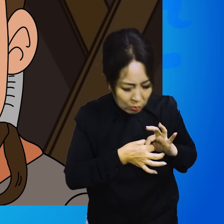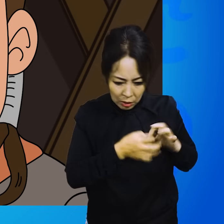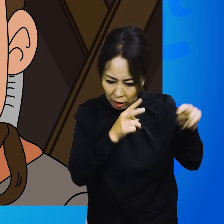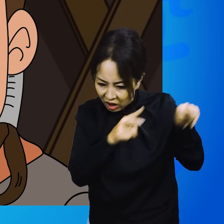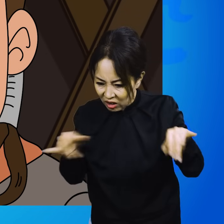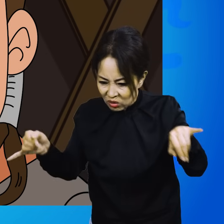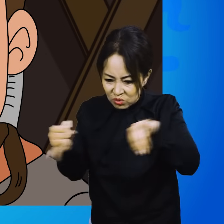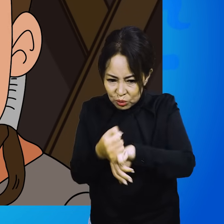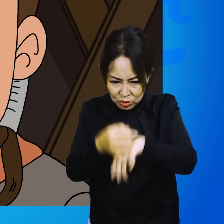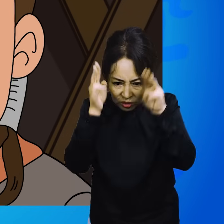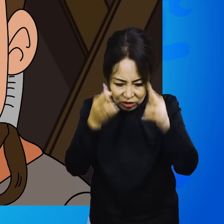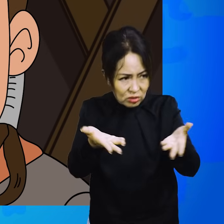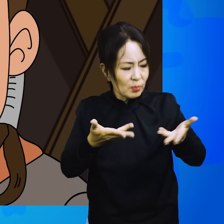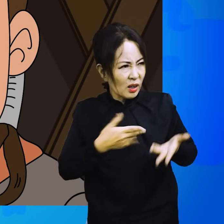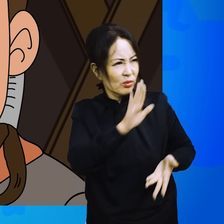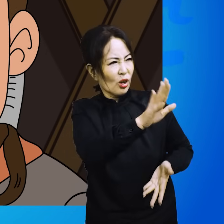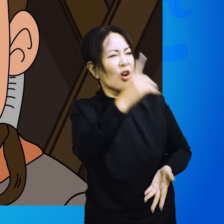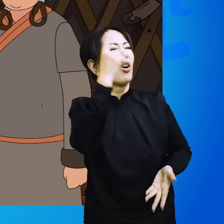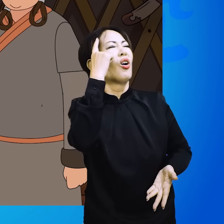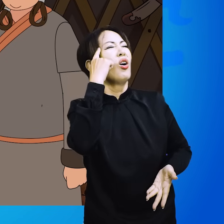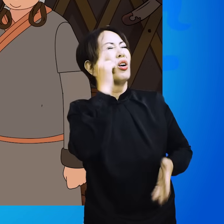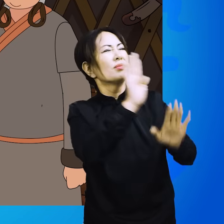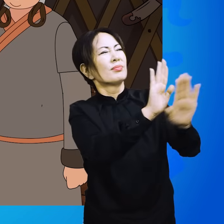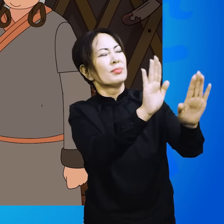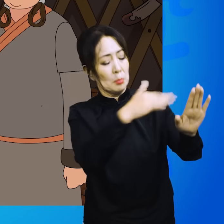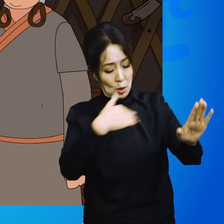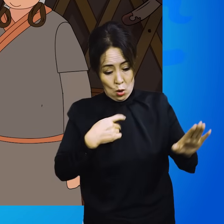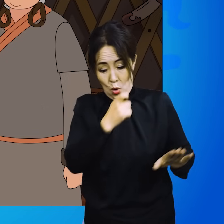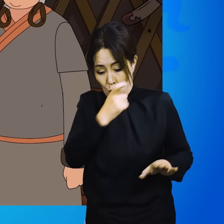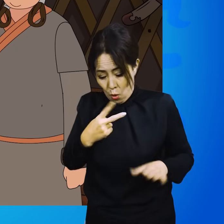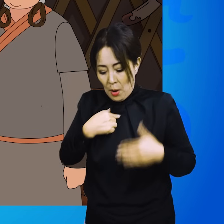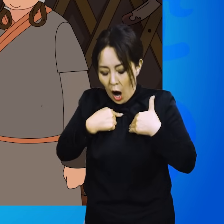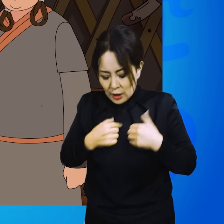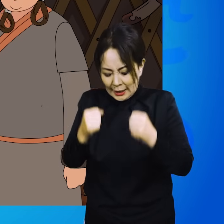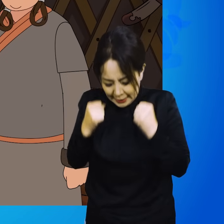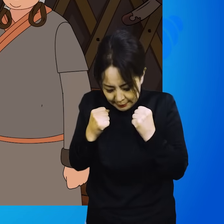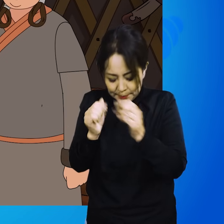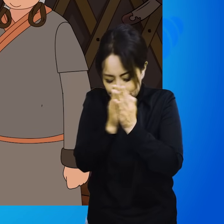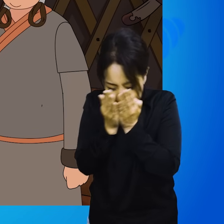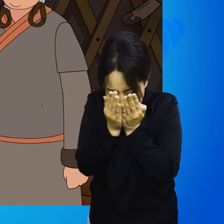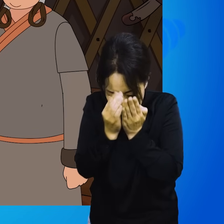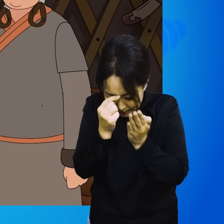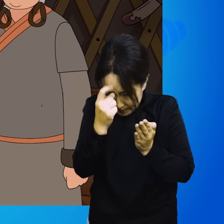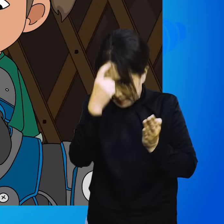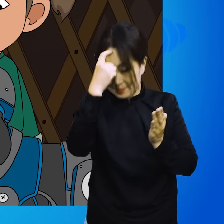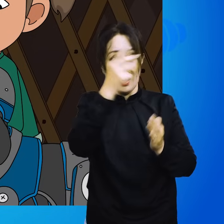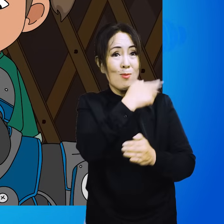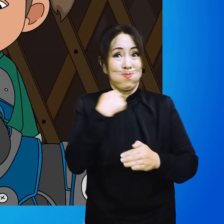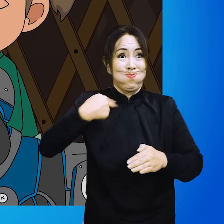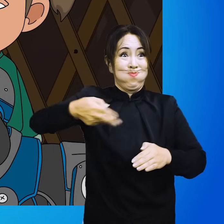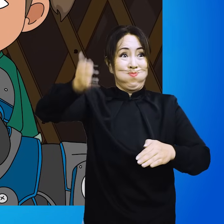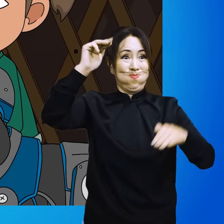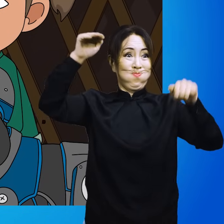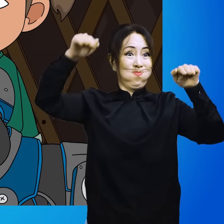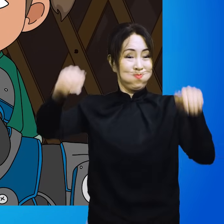ийн шийдсэнийг ойлгож байна. Хүү нь одооноос эрдэм номдоо шамдаад таны